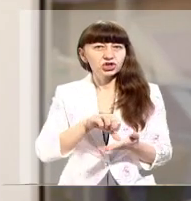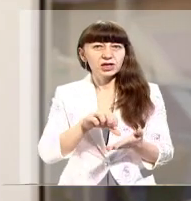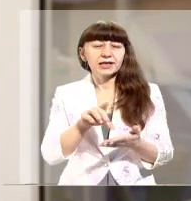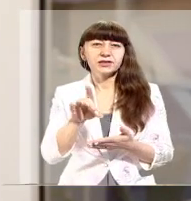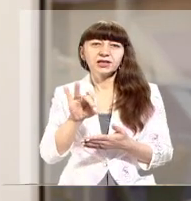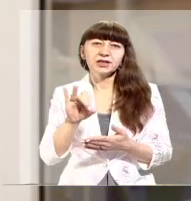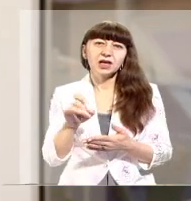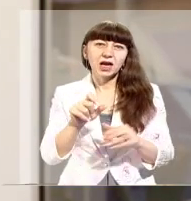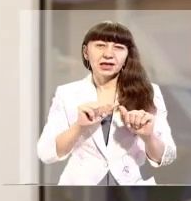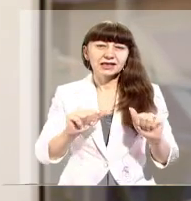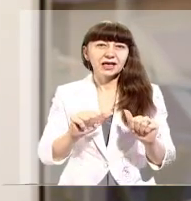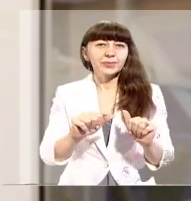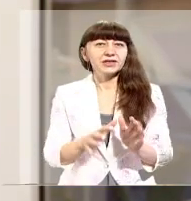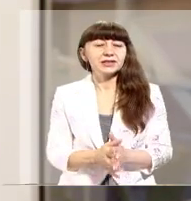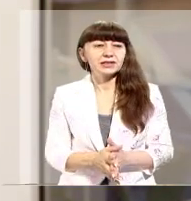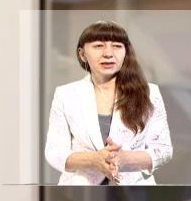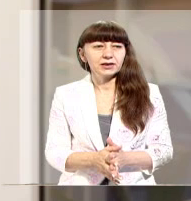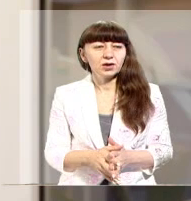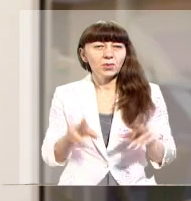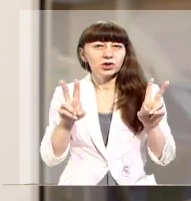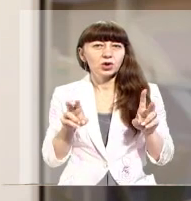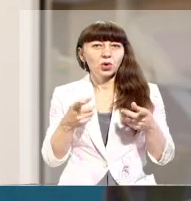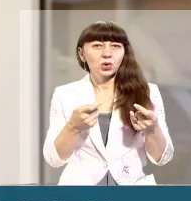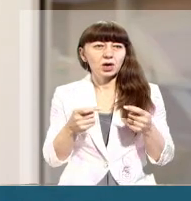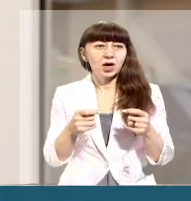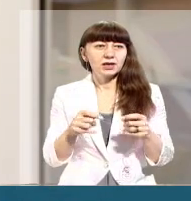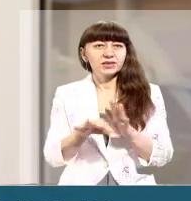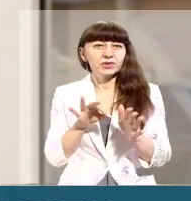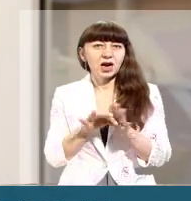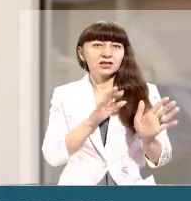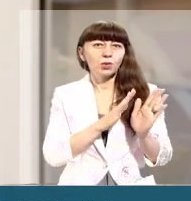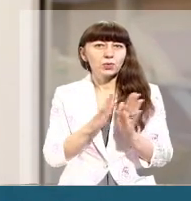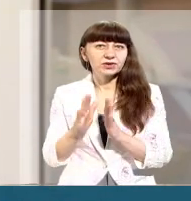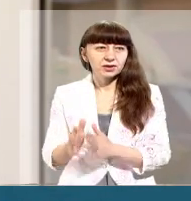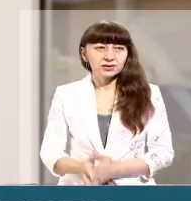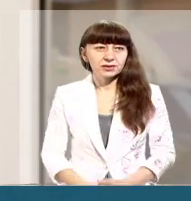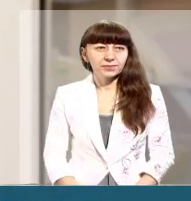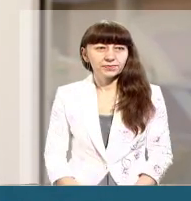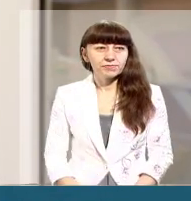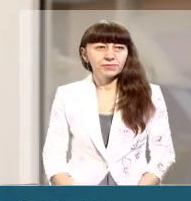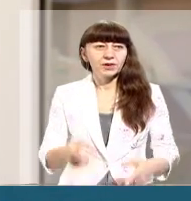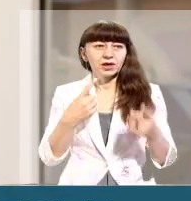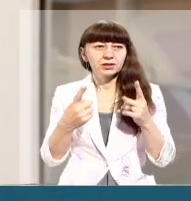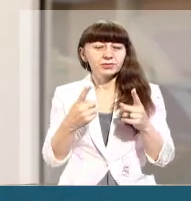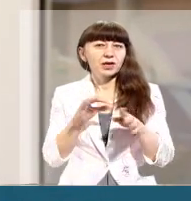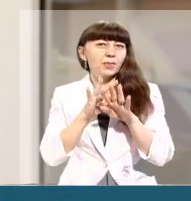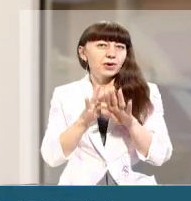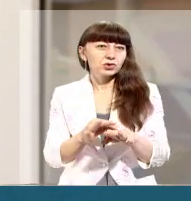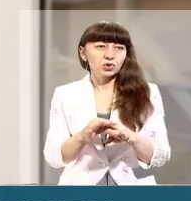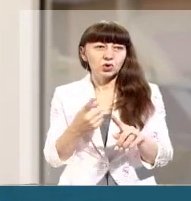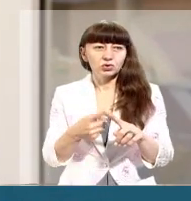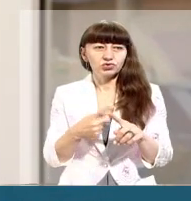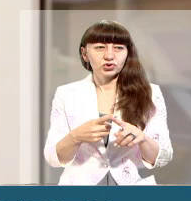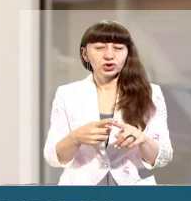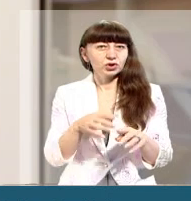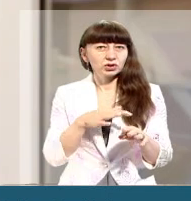территориальных избирательных вопросов по теме организации избирательного процесса. Семинар прошел довольно